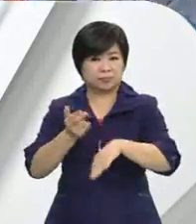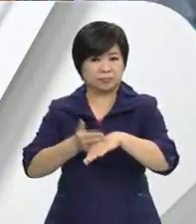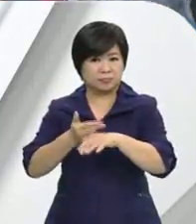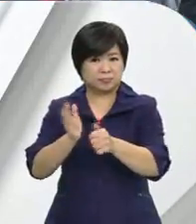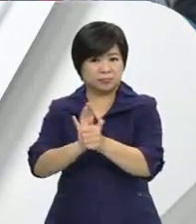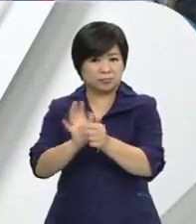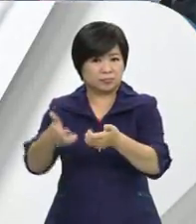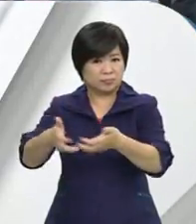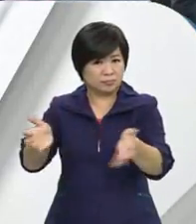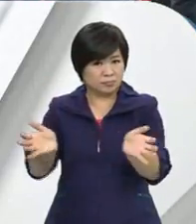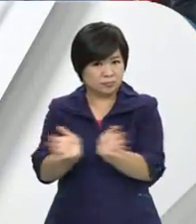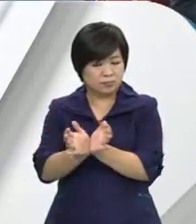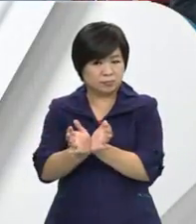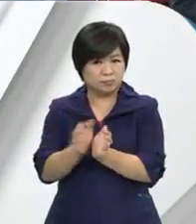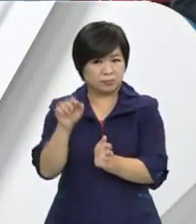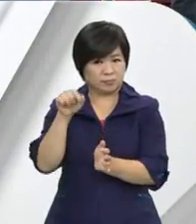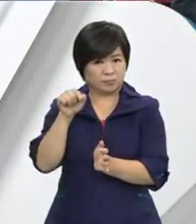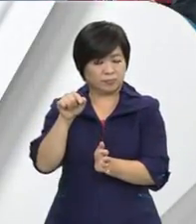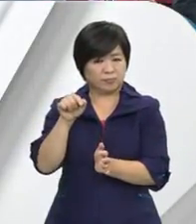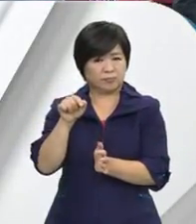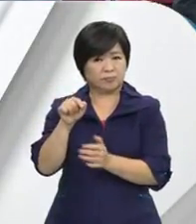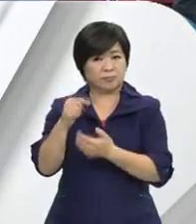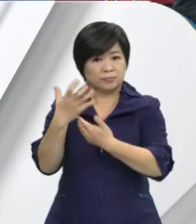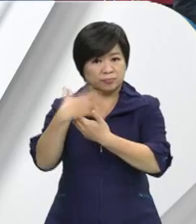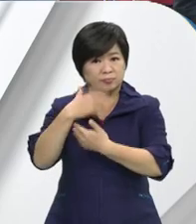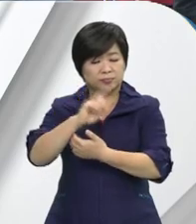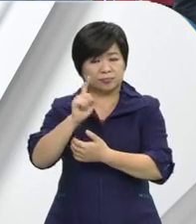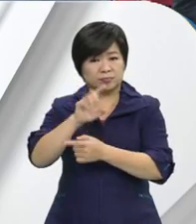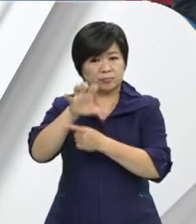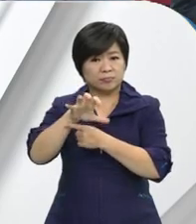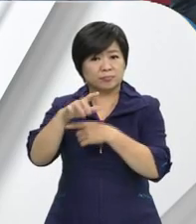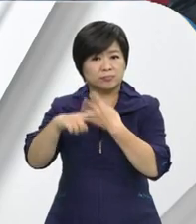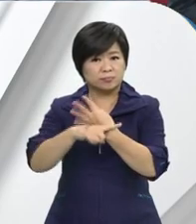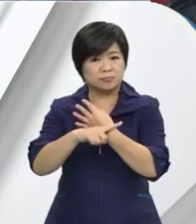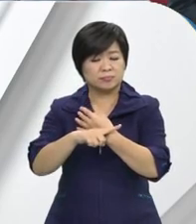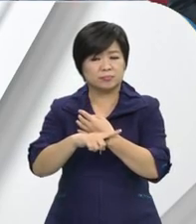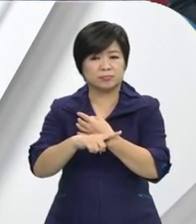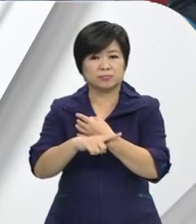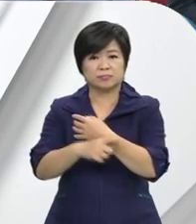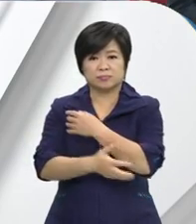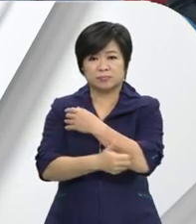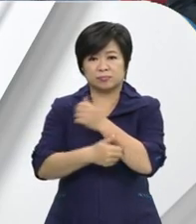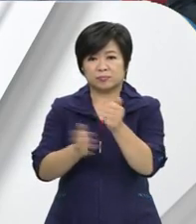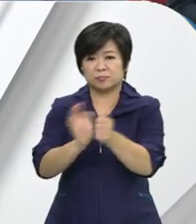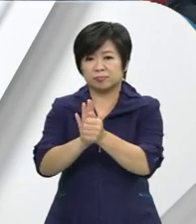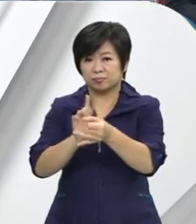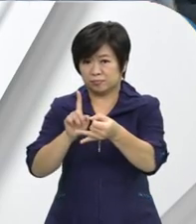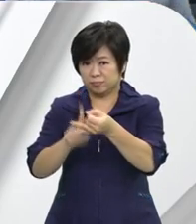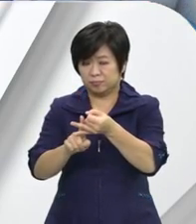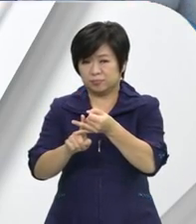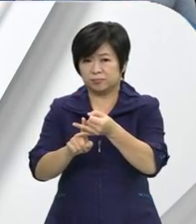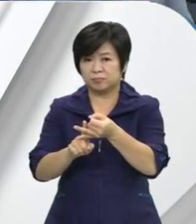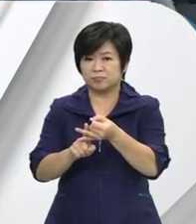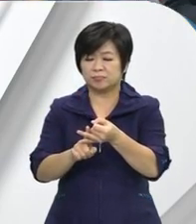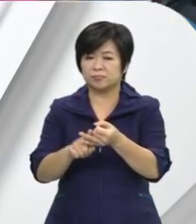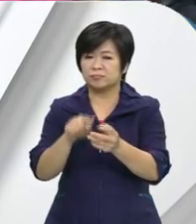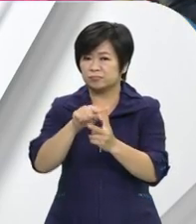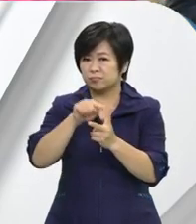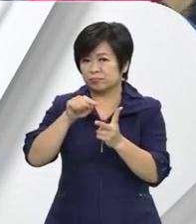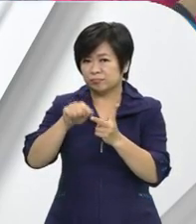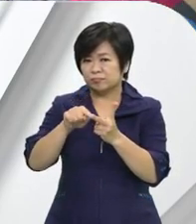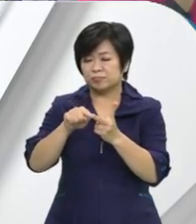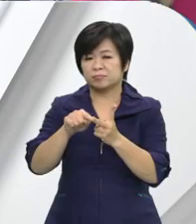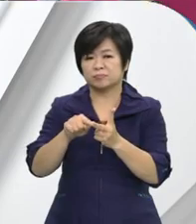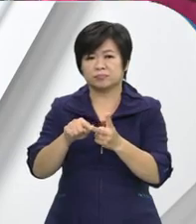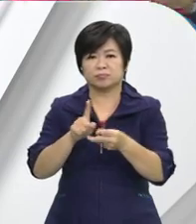团，那其中包括了一个这个农业的一个劳动技术服务室，那这样是一个两个主轴，这个是